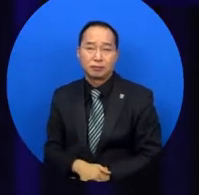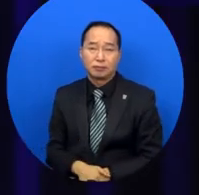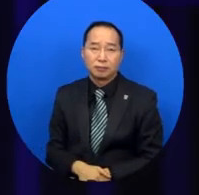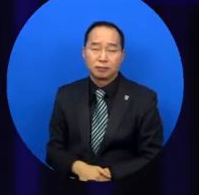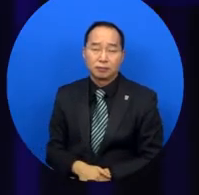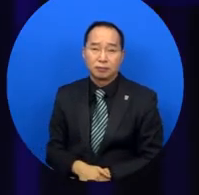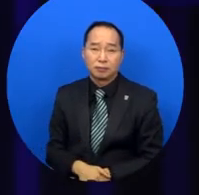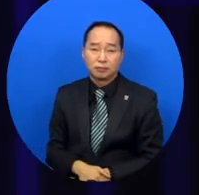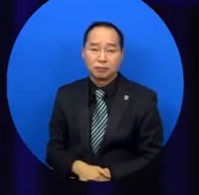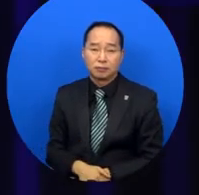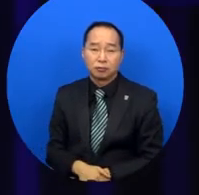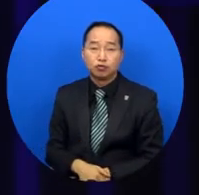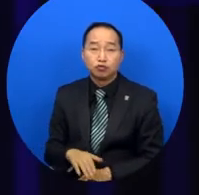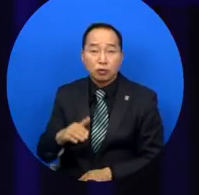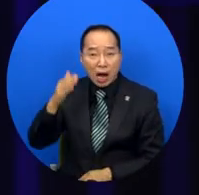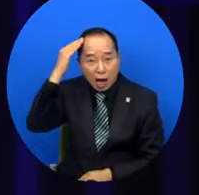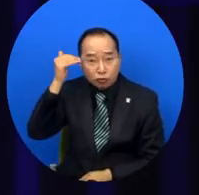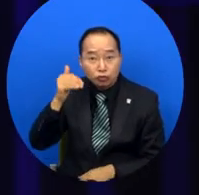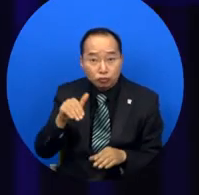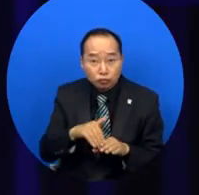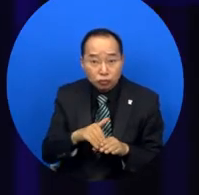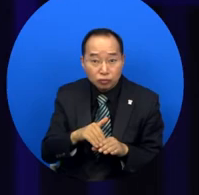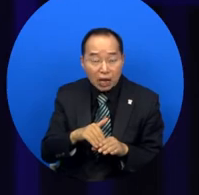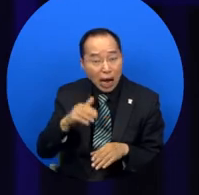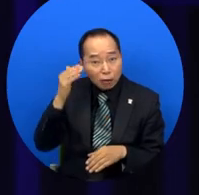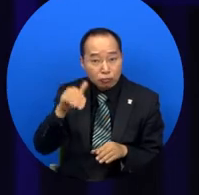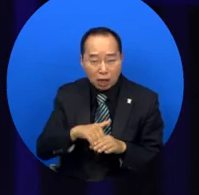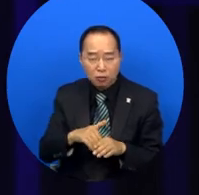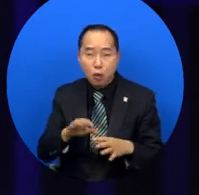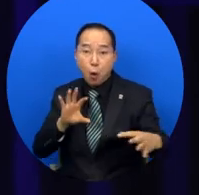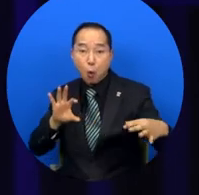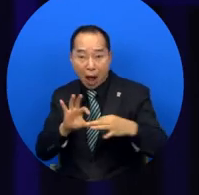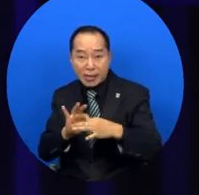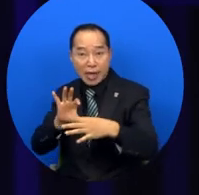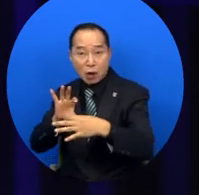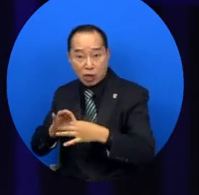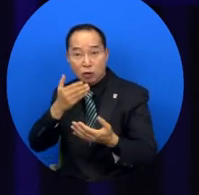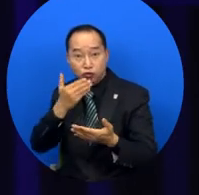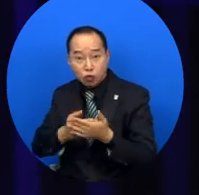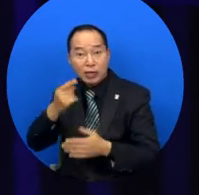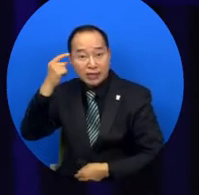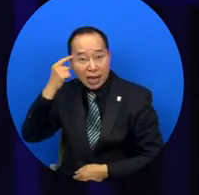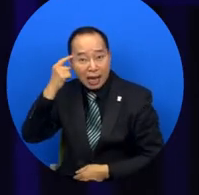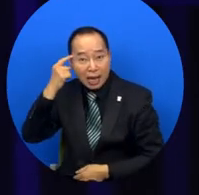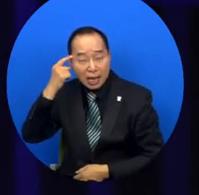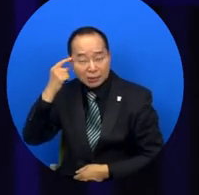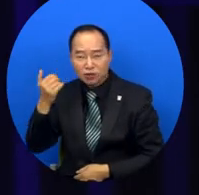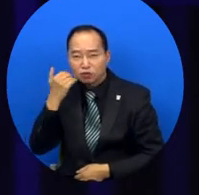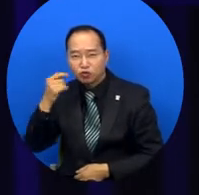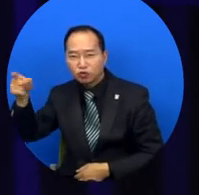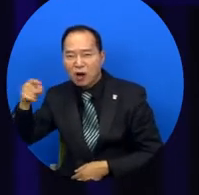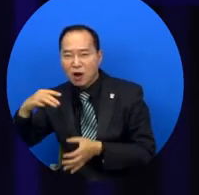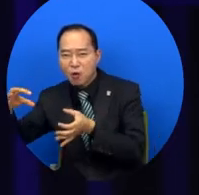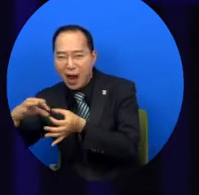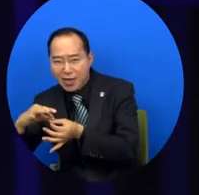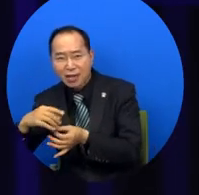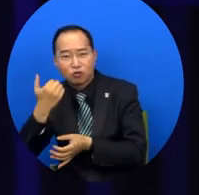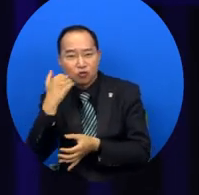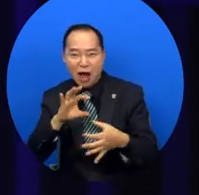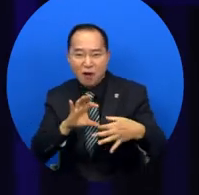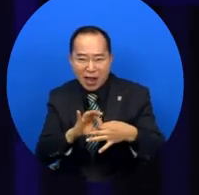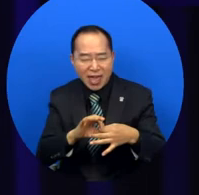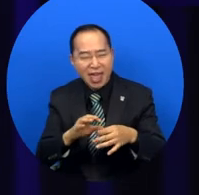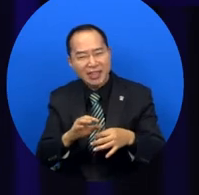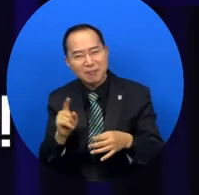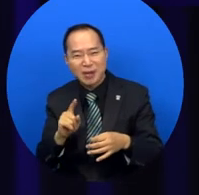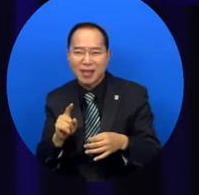그래서 사실 우리 문화가 관계를 중요하게 생각하기 때문에 여러 가지 그 관계에서